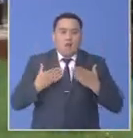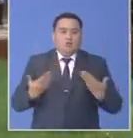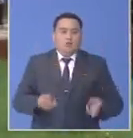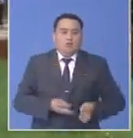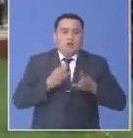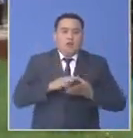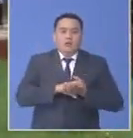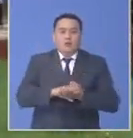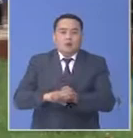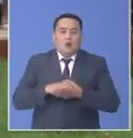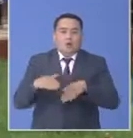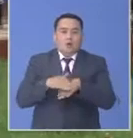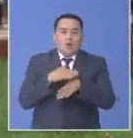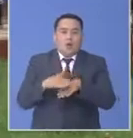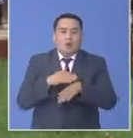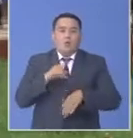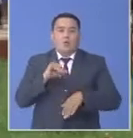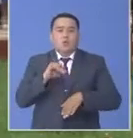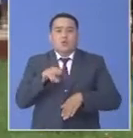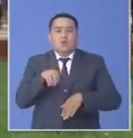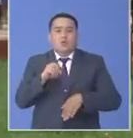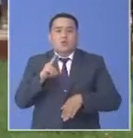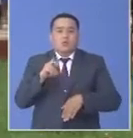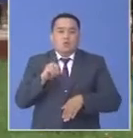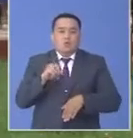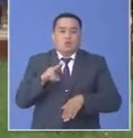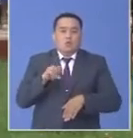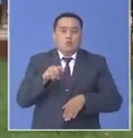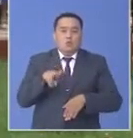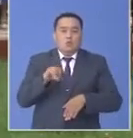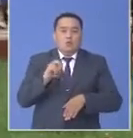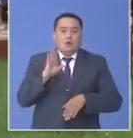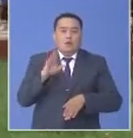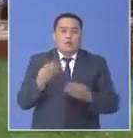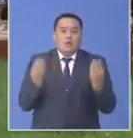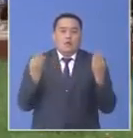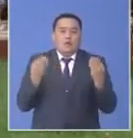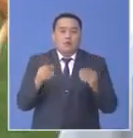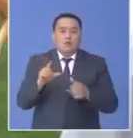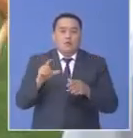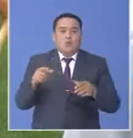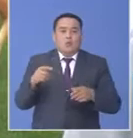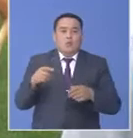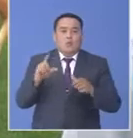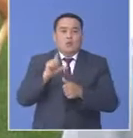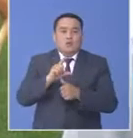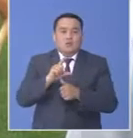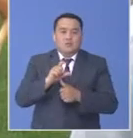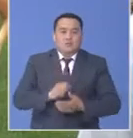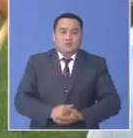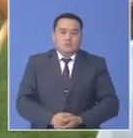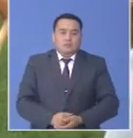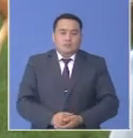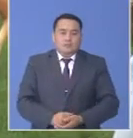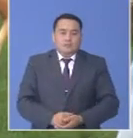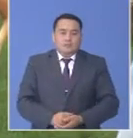земле. Мы очень благодарны Кузиеву, Аксубаеву и Жапаргулу за эту прекрасную мечеть. Людям в эти на